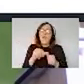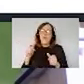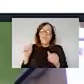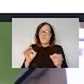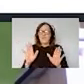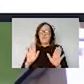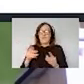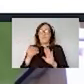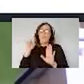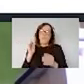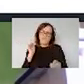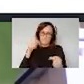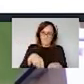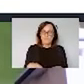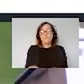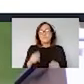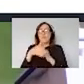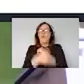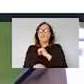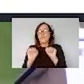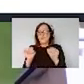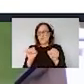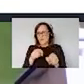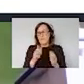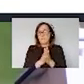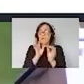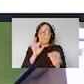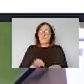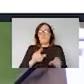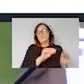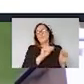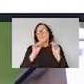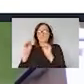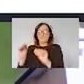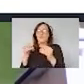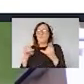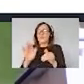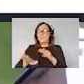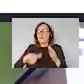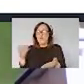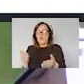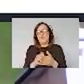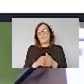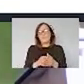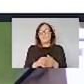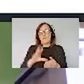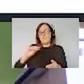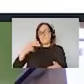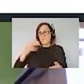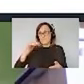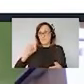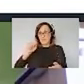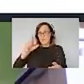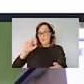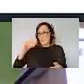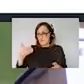naprawdę będzie to ostatnie działanie. Poproszę Państwa o przejście na inną stronę w tej chwili, czy www.menti.com,